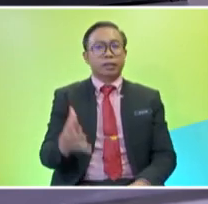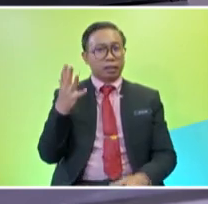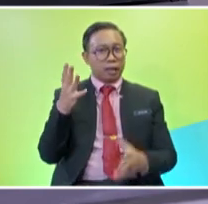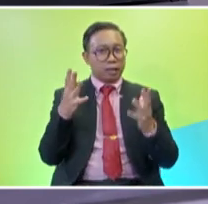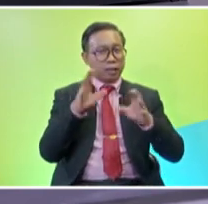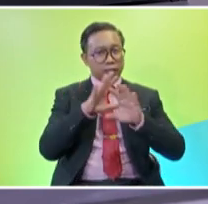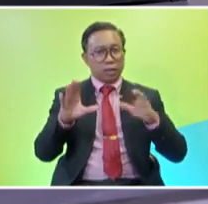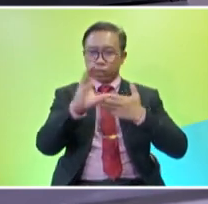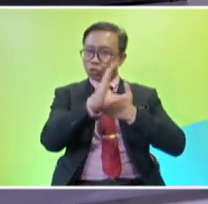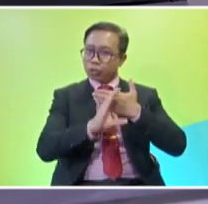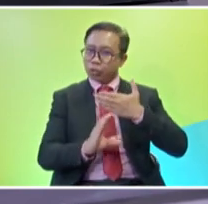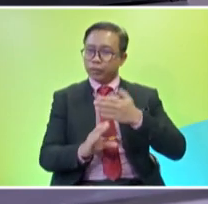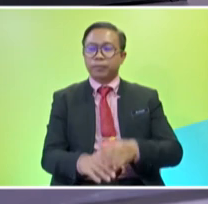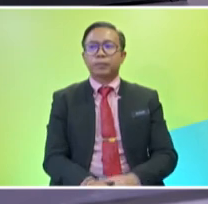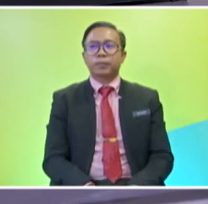cenderung